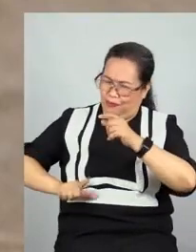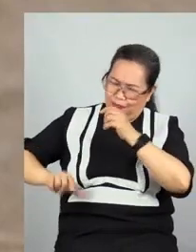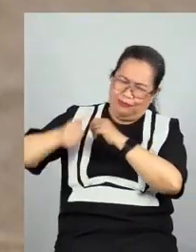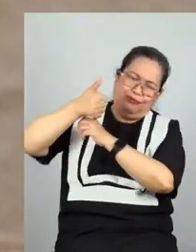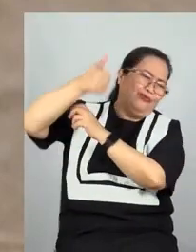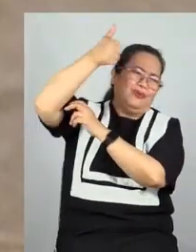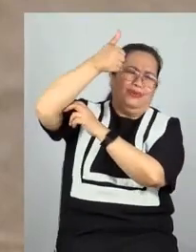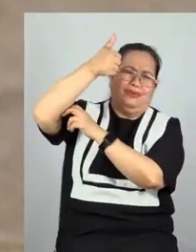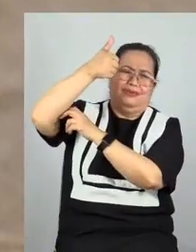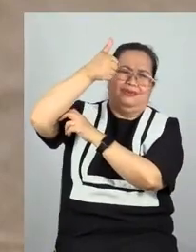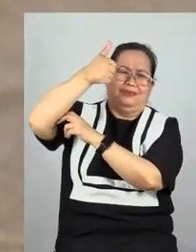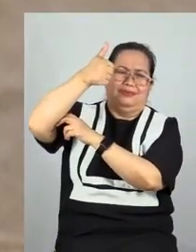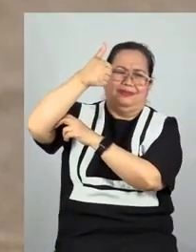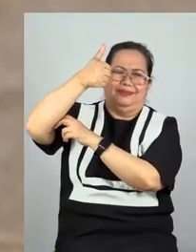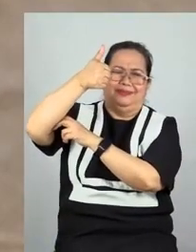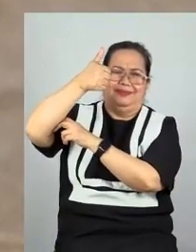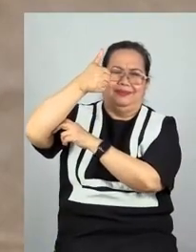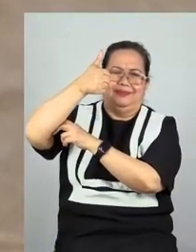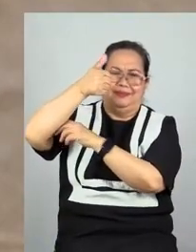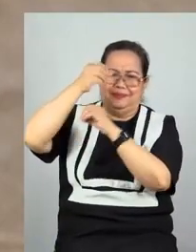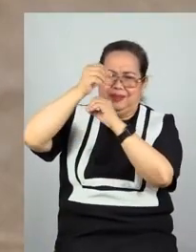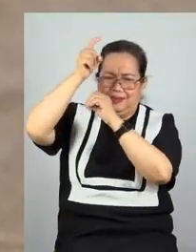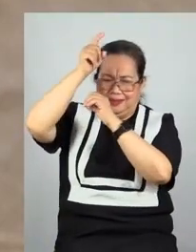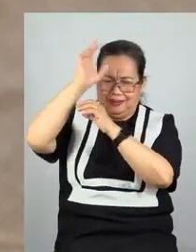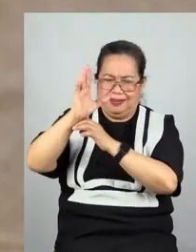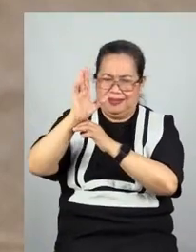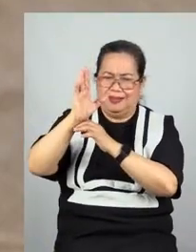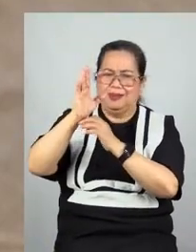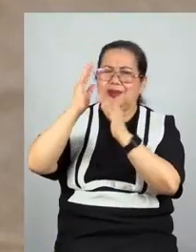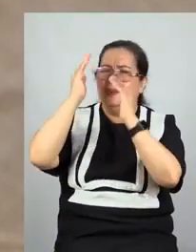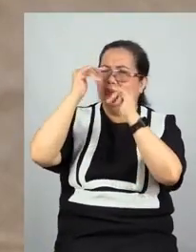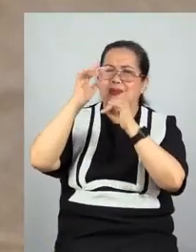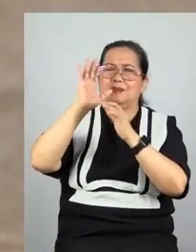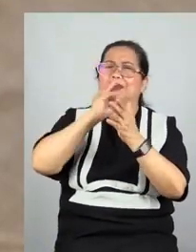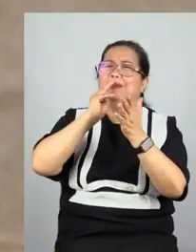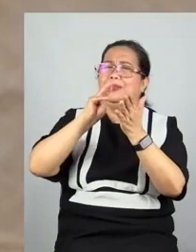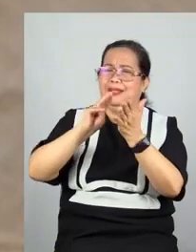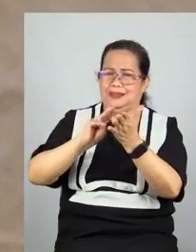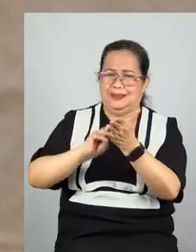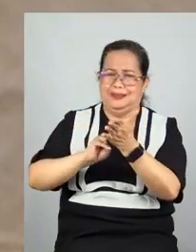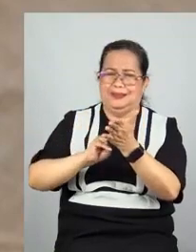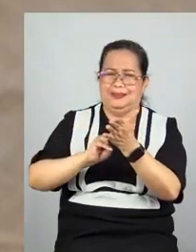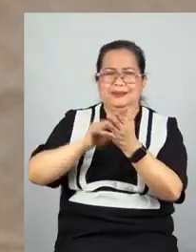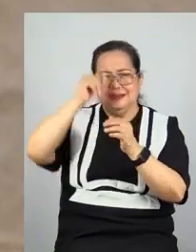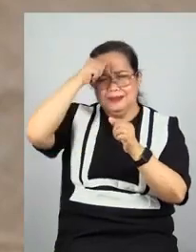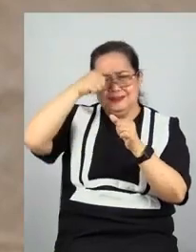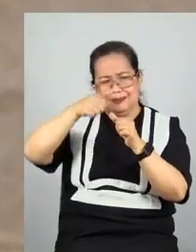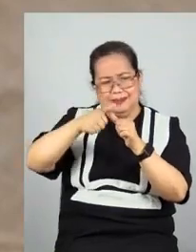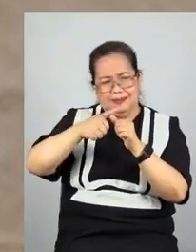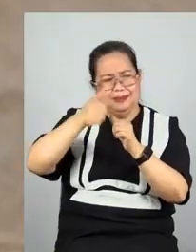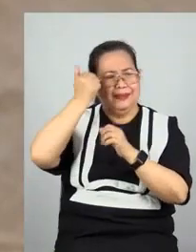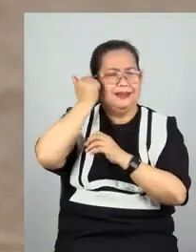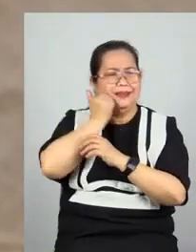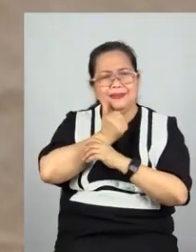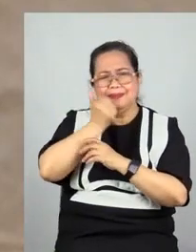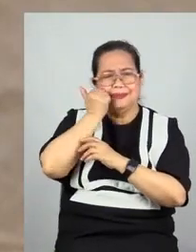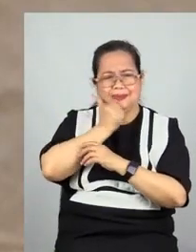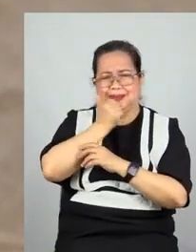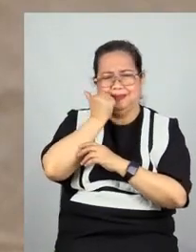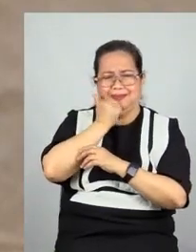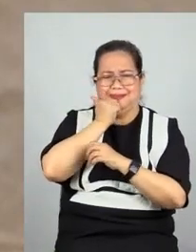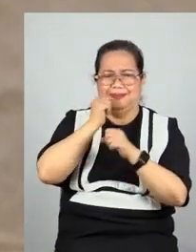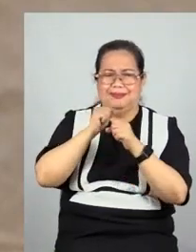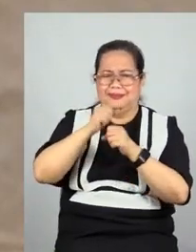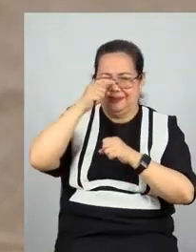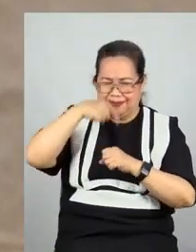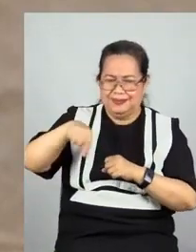Panginoon. O Diyos, nawa ang mensaheng ito ay maalala namin sa araw-araw upang